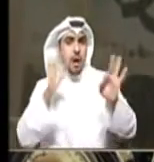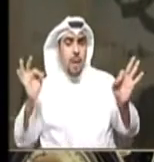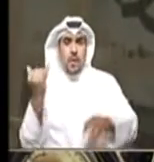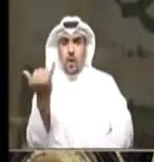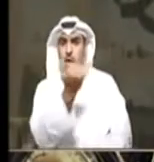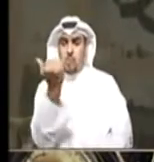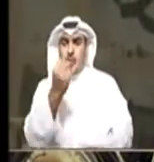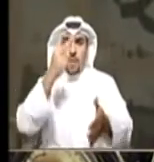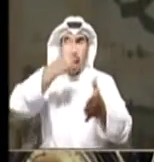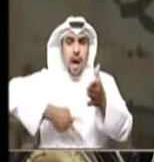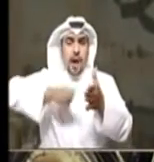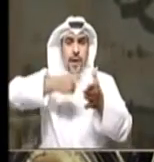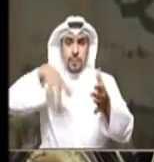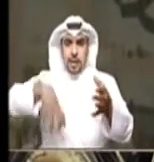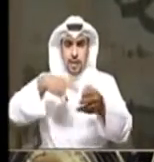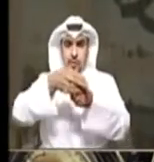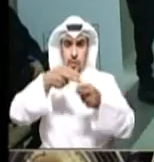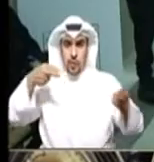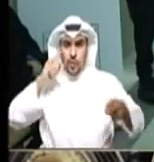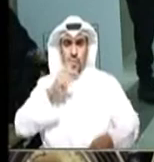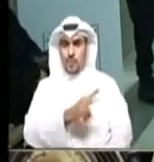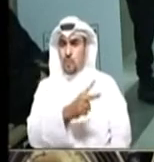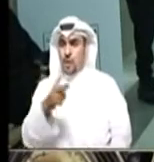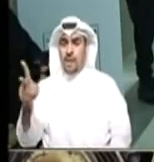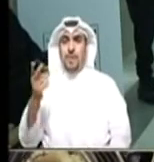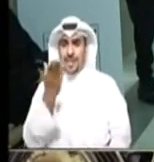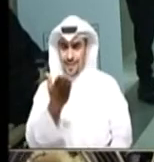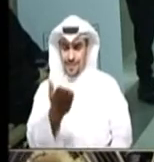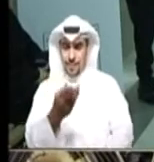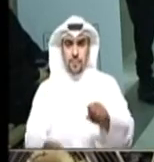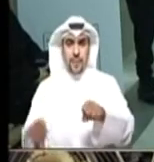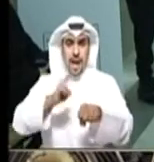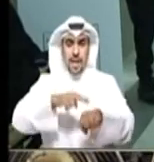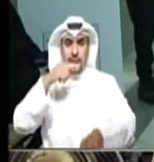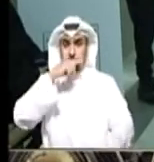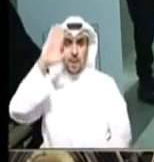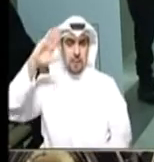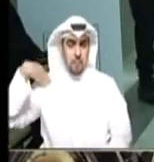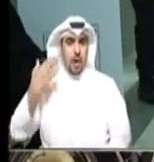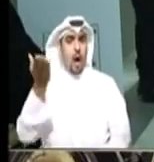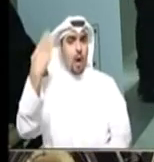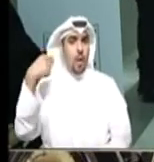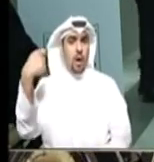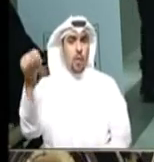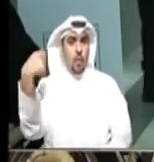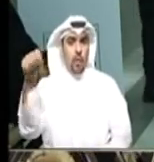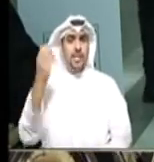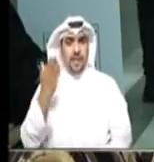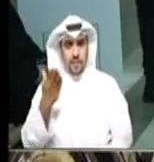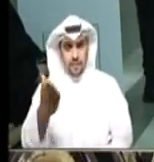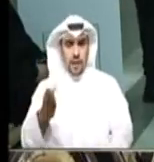صياغة القرارات الوطنية في كافة المجالات، كما أن المرأة تقلدت الكثير من المناصب الإدارية